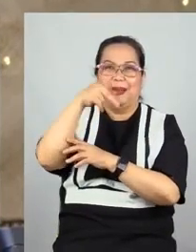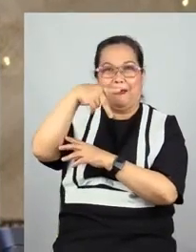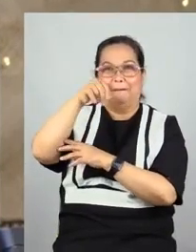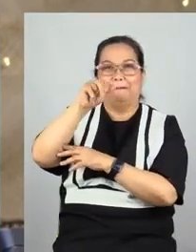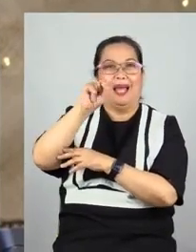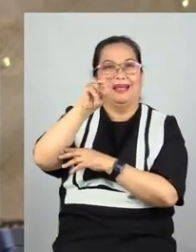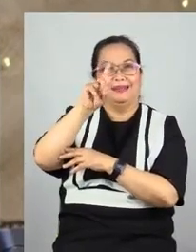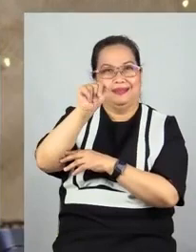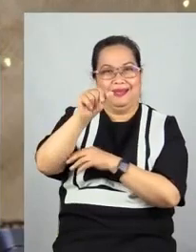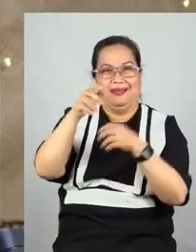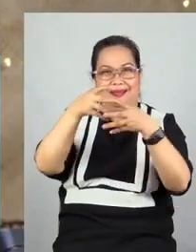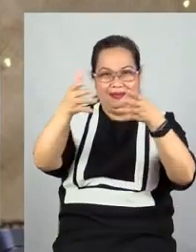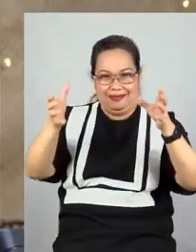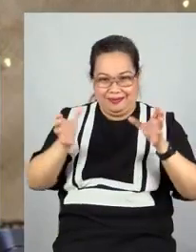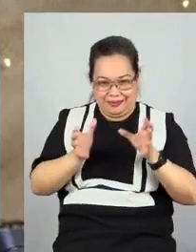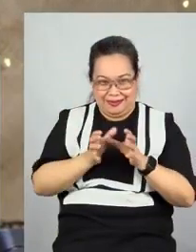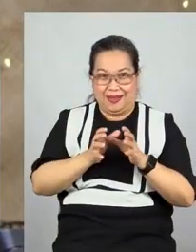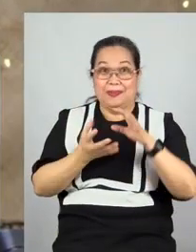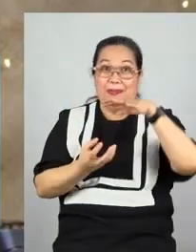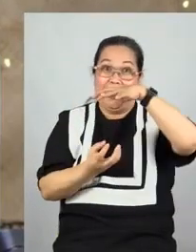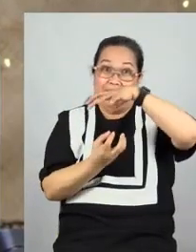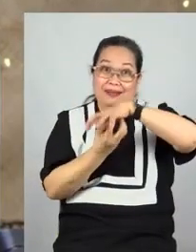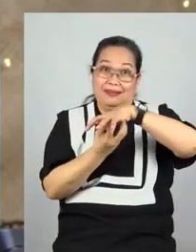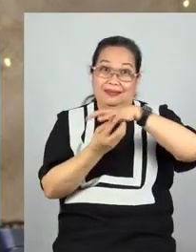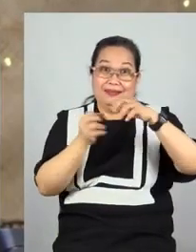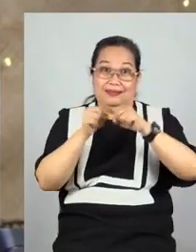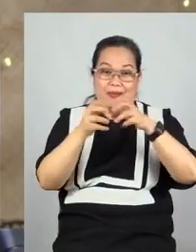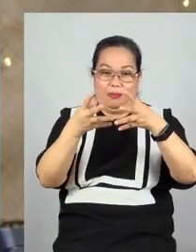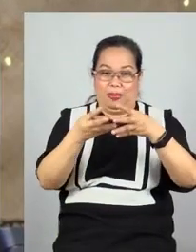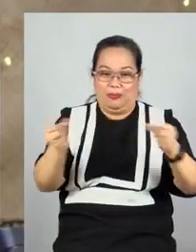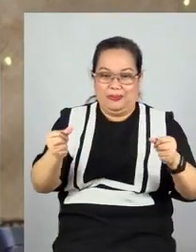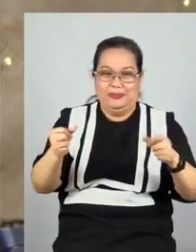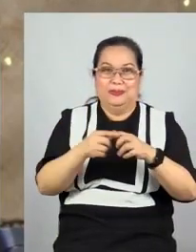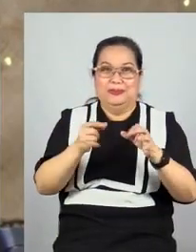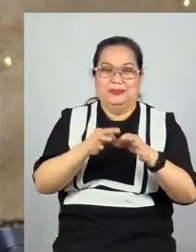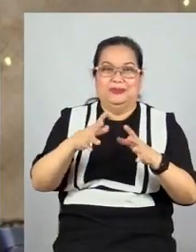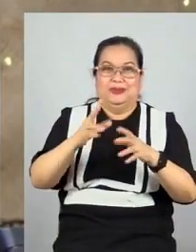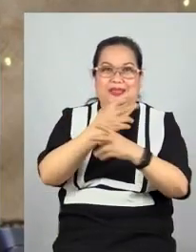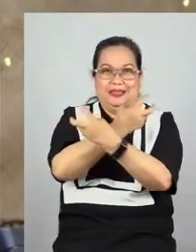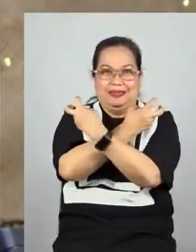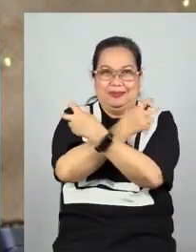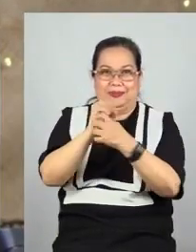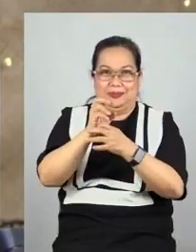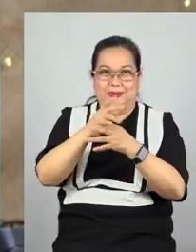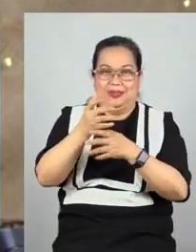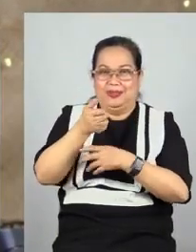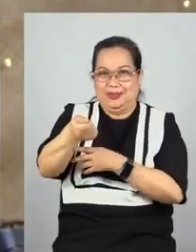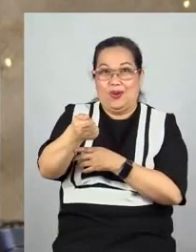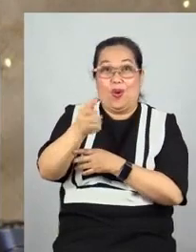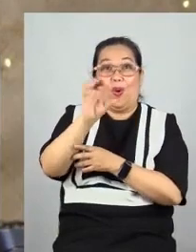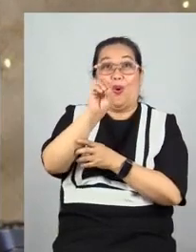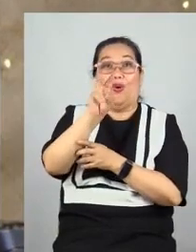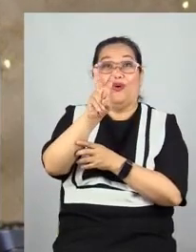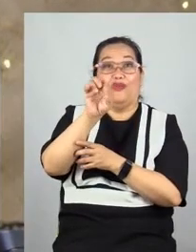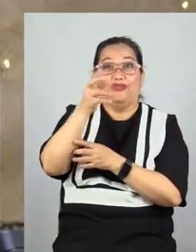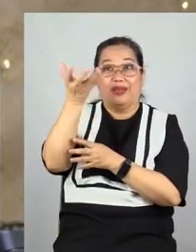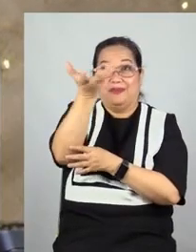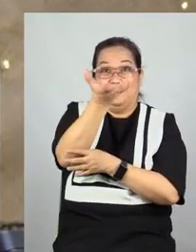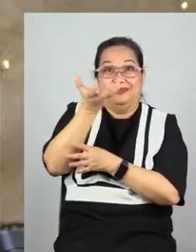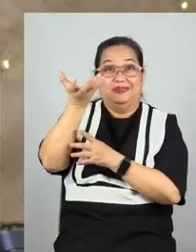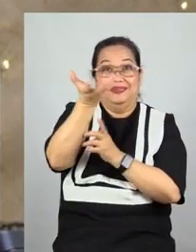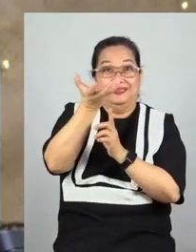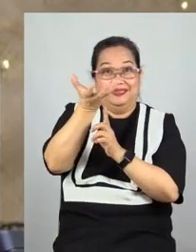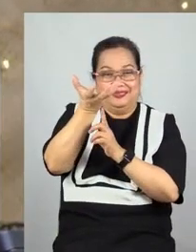Ilalagay muna sa ultraviolet box para ma-disinfect. O kaya iinitin sa oven bago nila